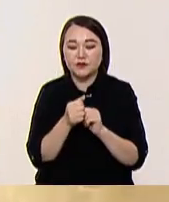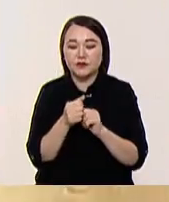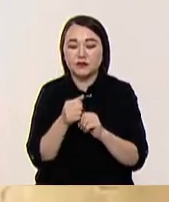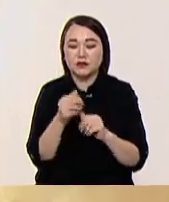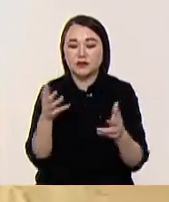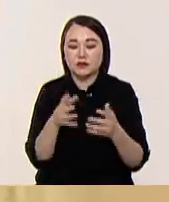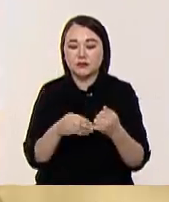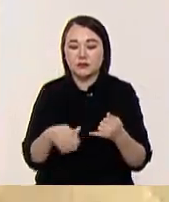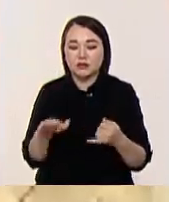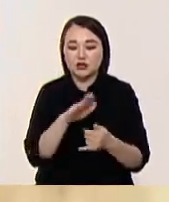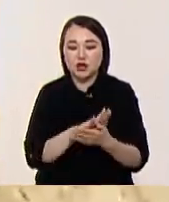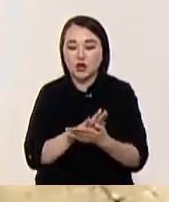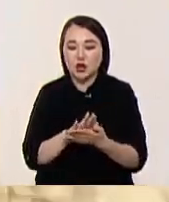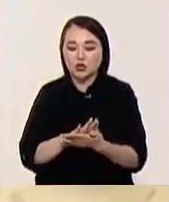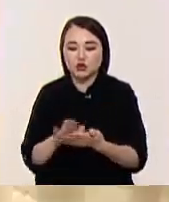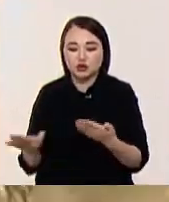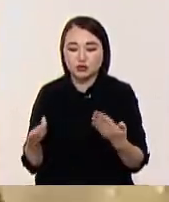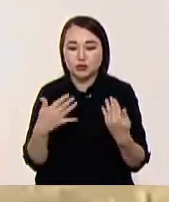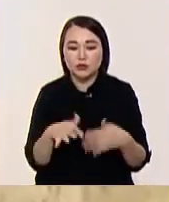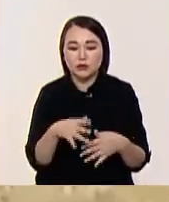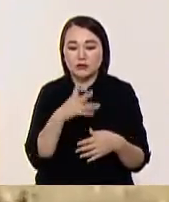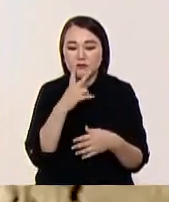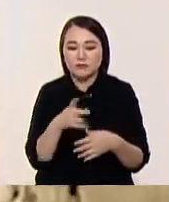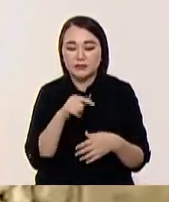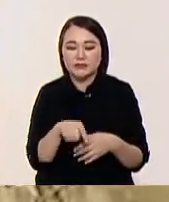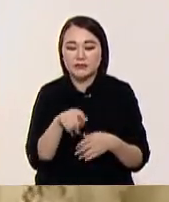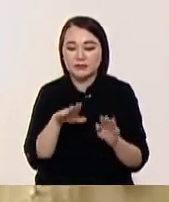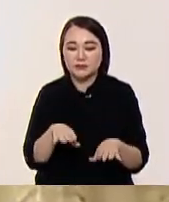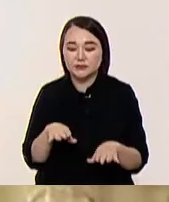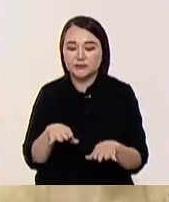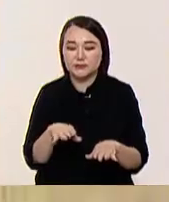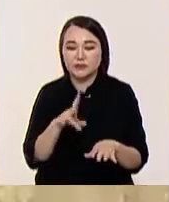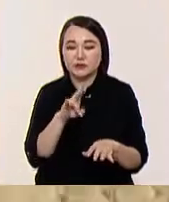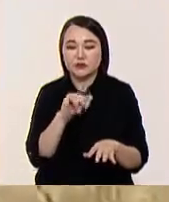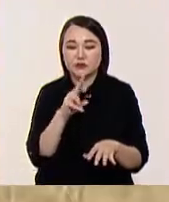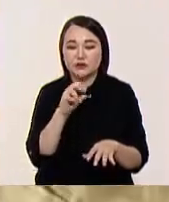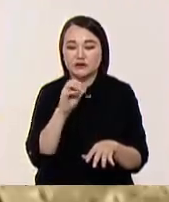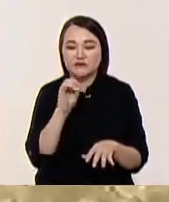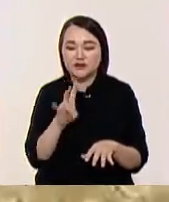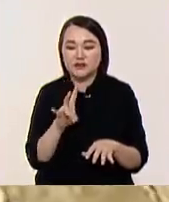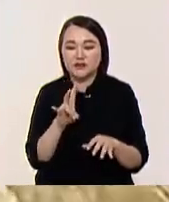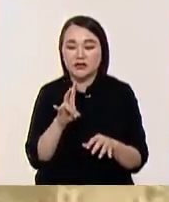такая площадочка расчищена у нас. Ну вот здесь нуклевидные куски,